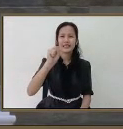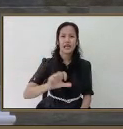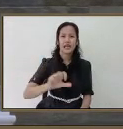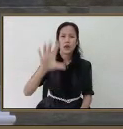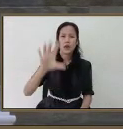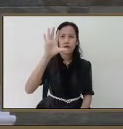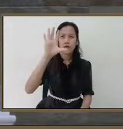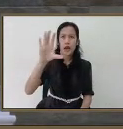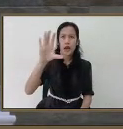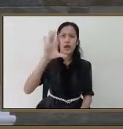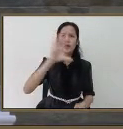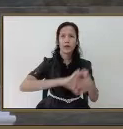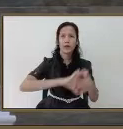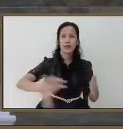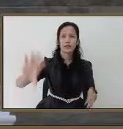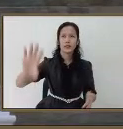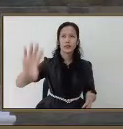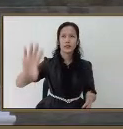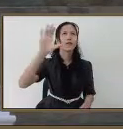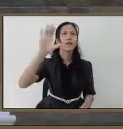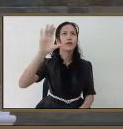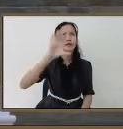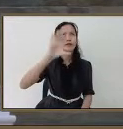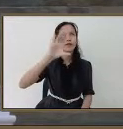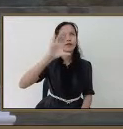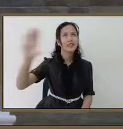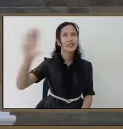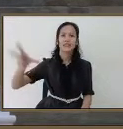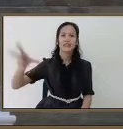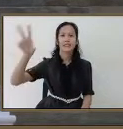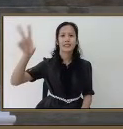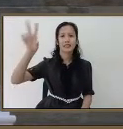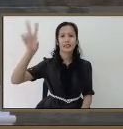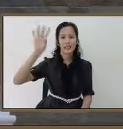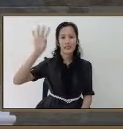538 BC. So, yan po yung time po na yan. Ibig ko sabihin, again, ulit ko,